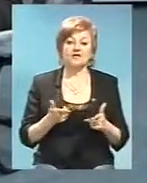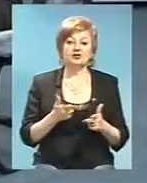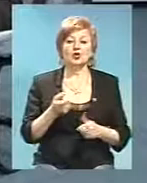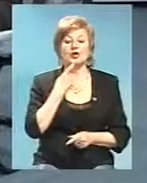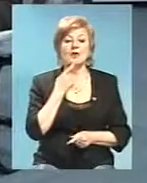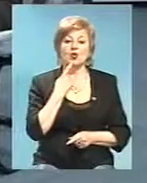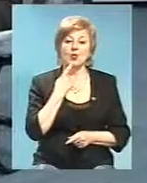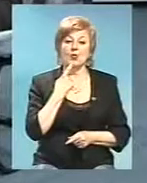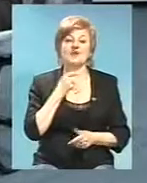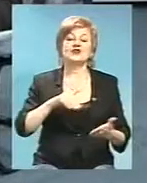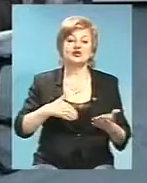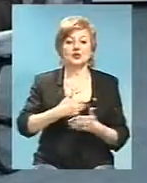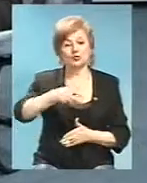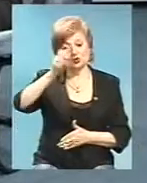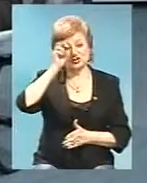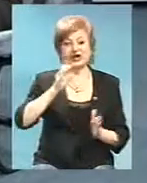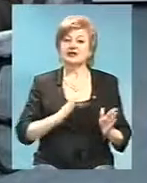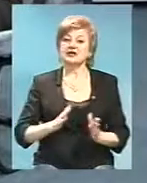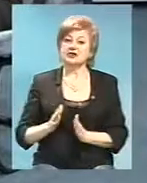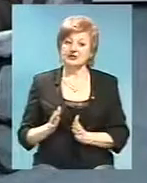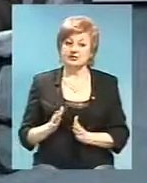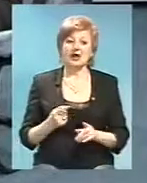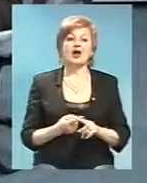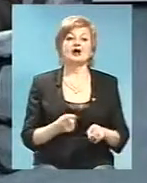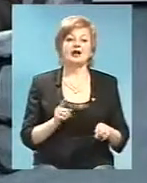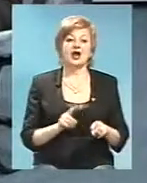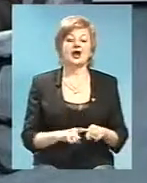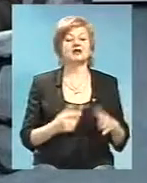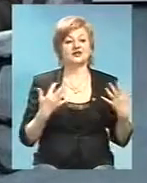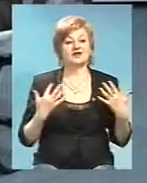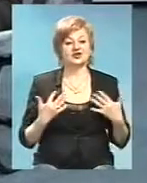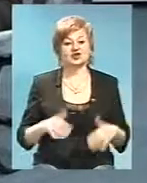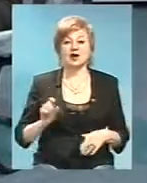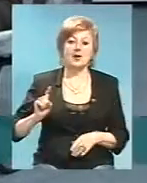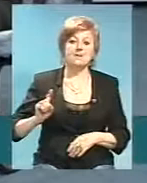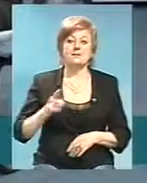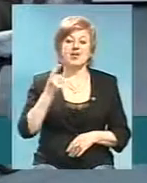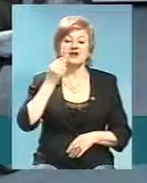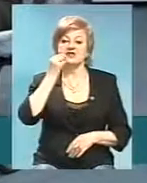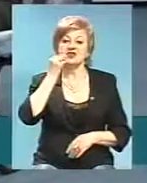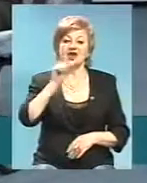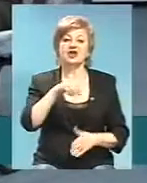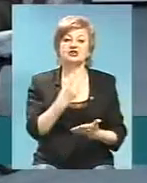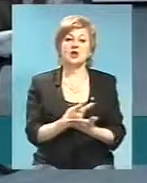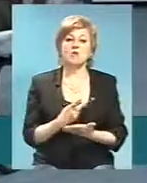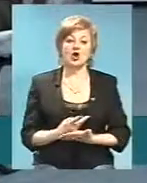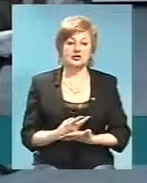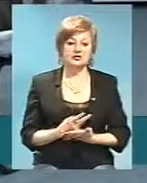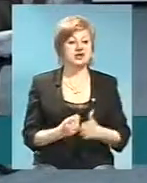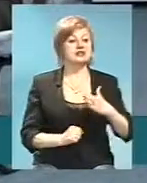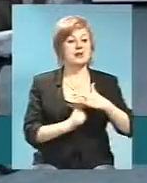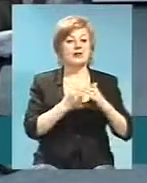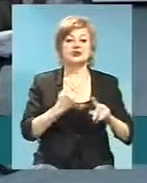апробовували новий державний стандарт. Тобто це вже перший такий якісний показник. На базі